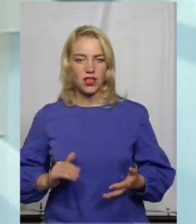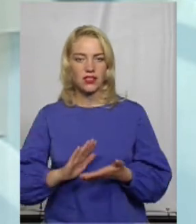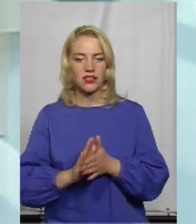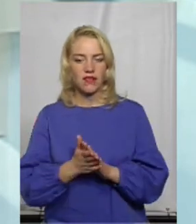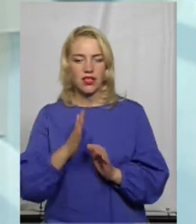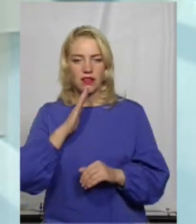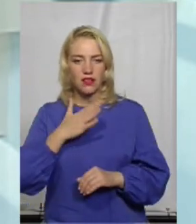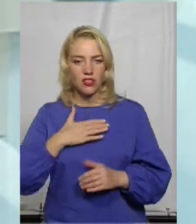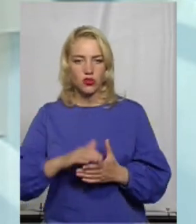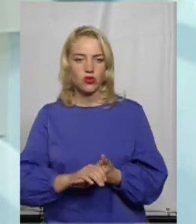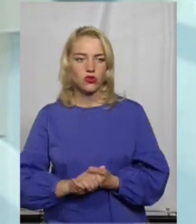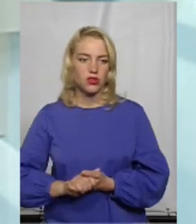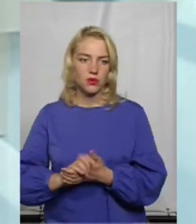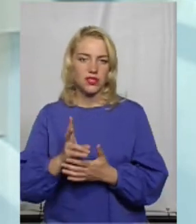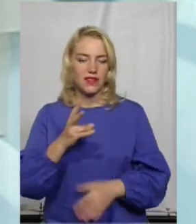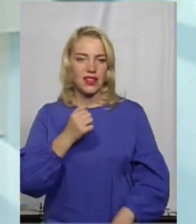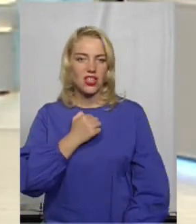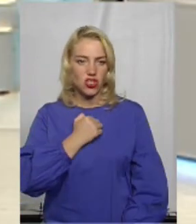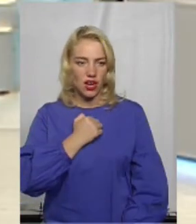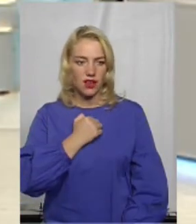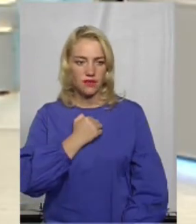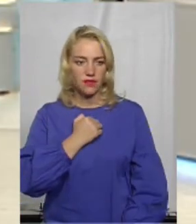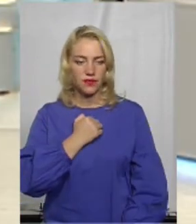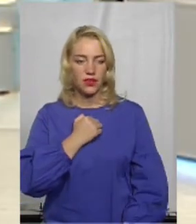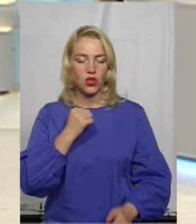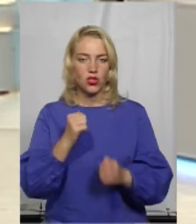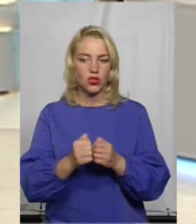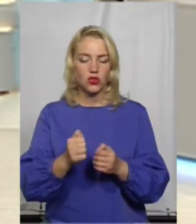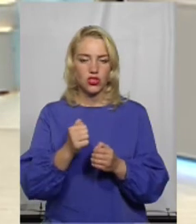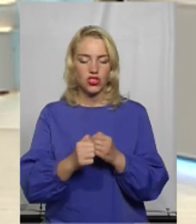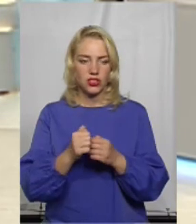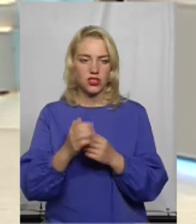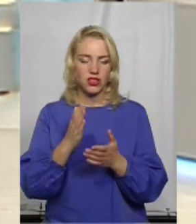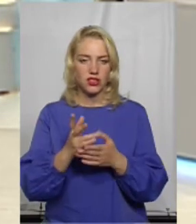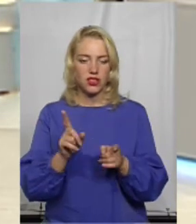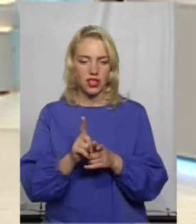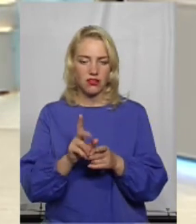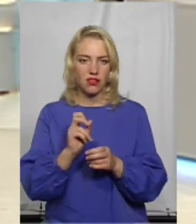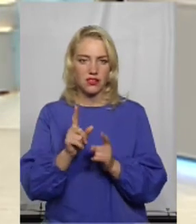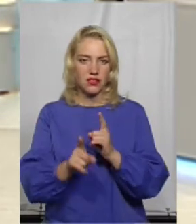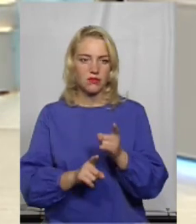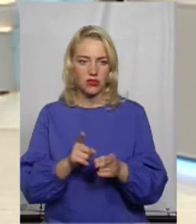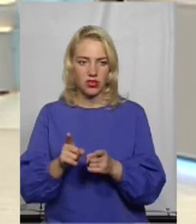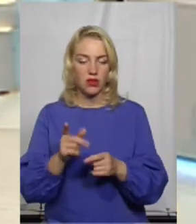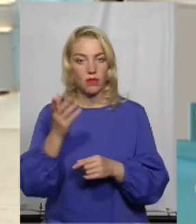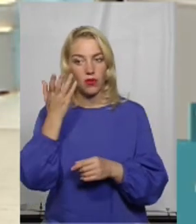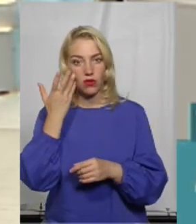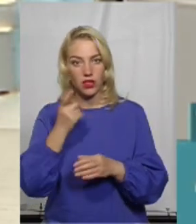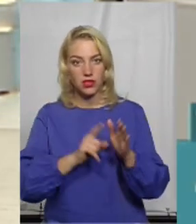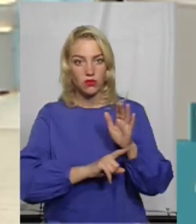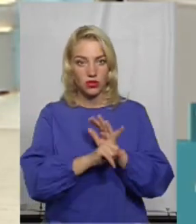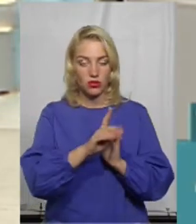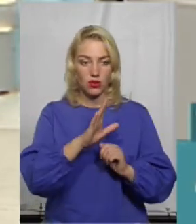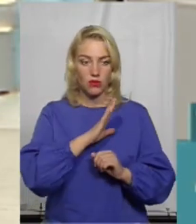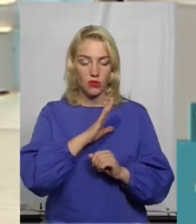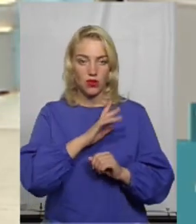нашого суспільства, на жаль, дуже часто має таку тенденцію змінюватися. Коли з самого початку